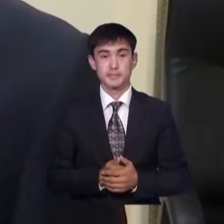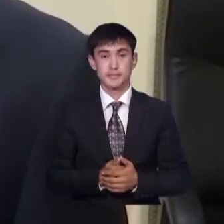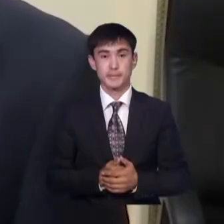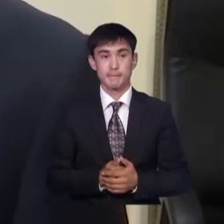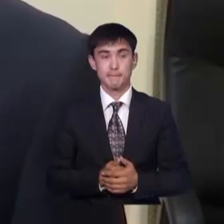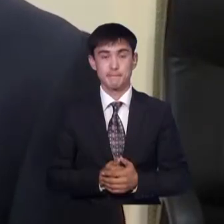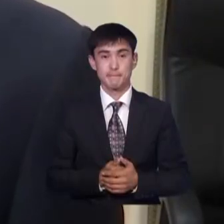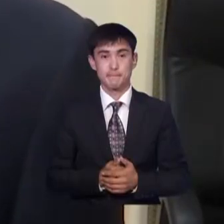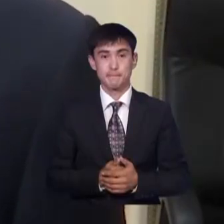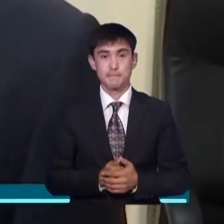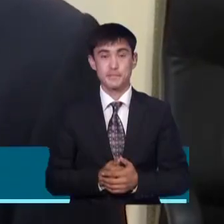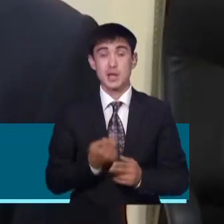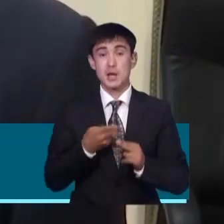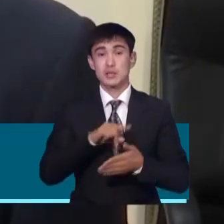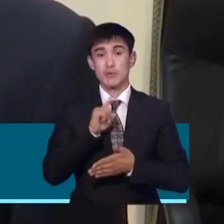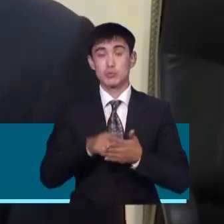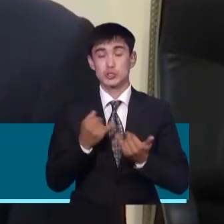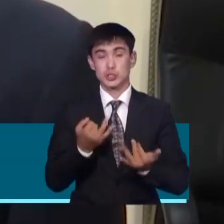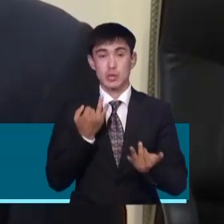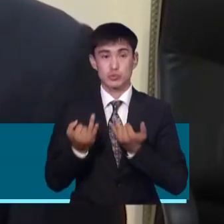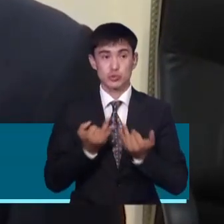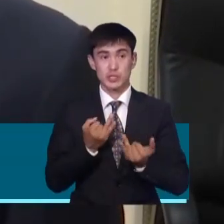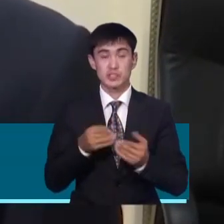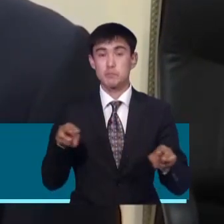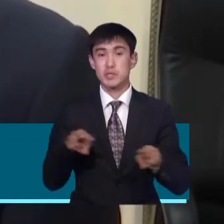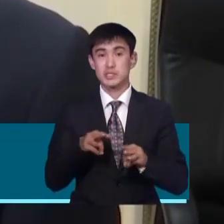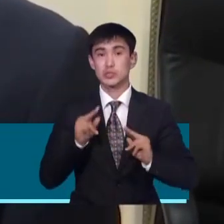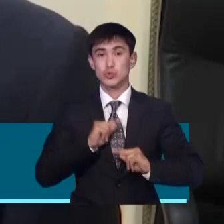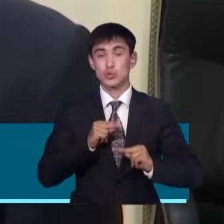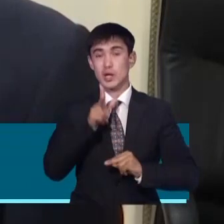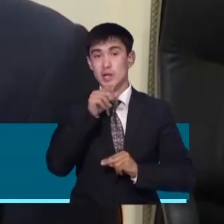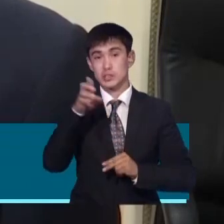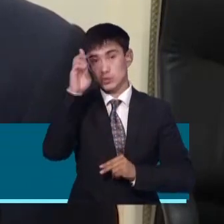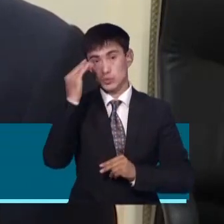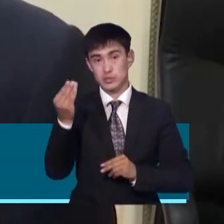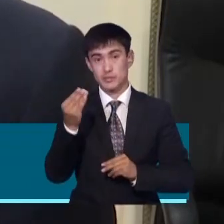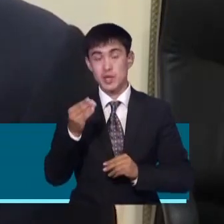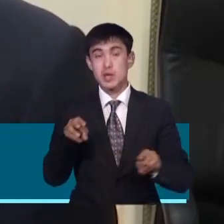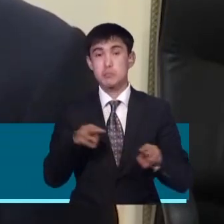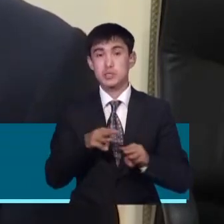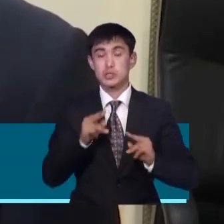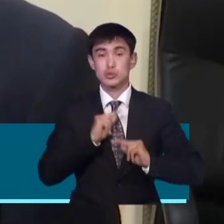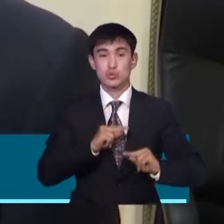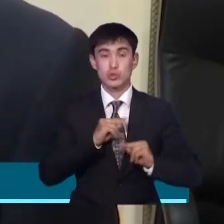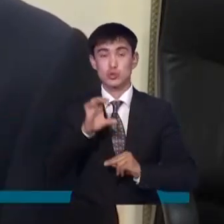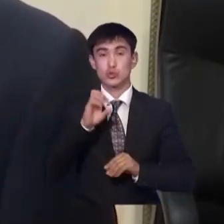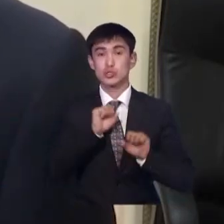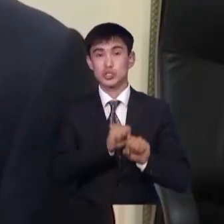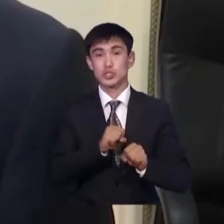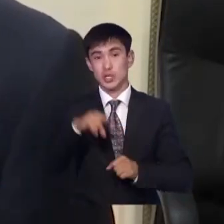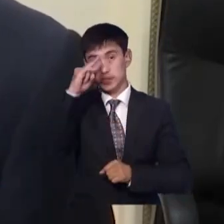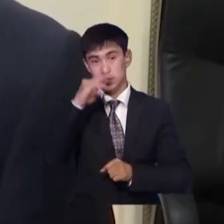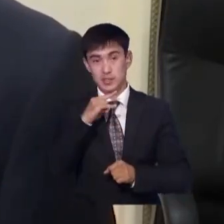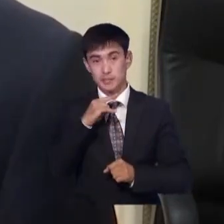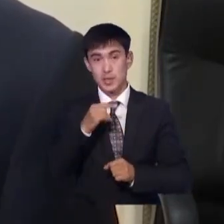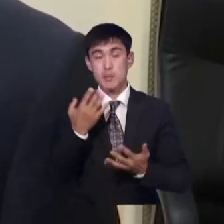услышать. Этот вопрос сейчас обсуждается в Министерстве труда Корейского государства и Министерстве труда и социальной защиты